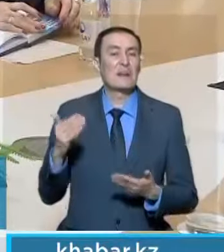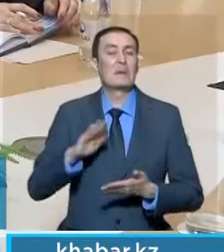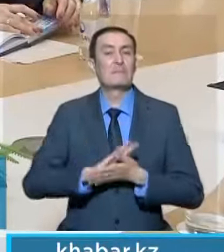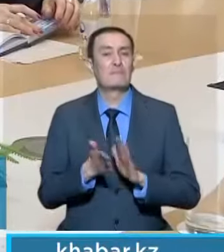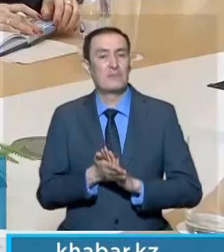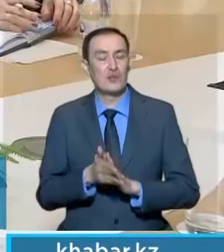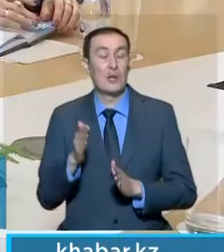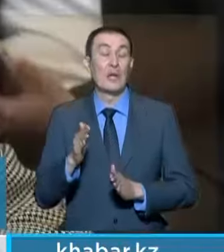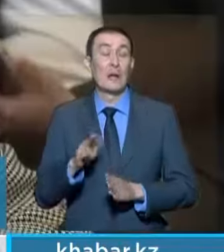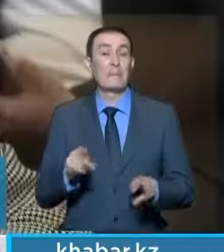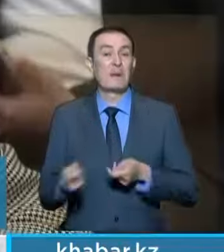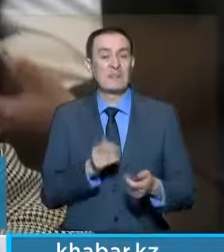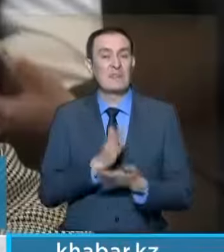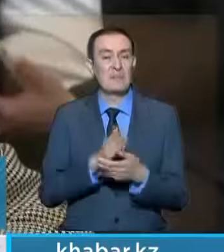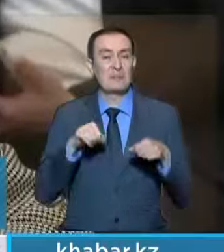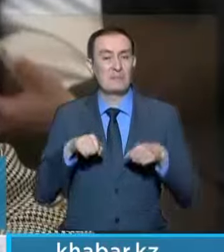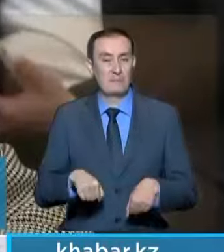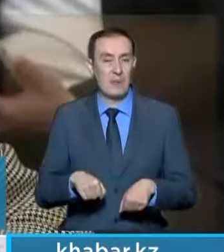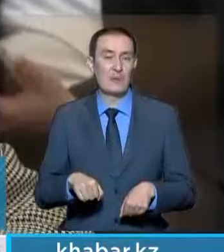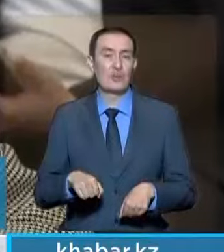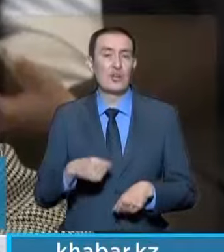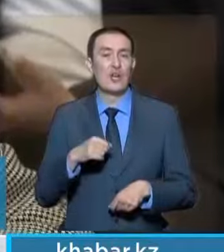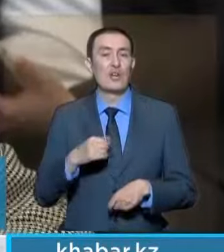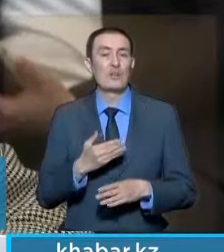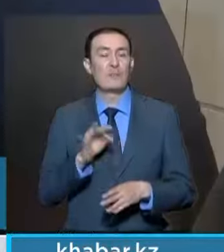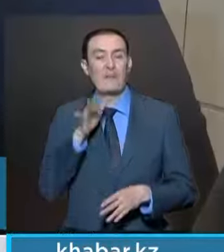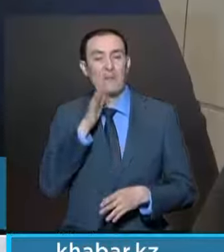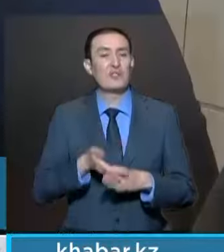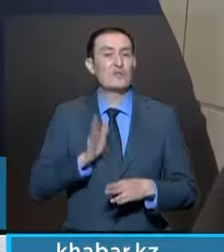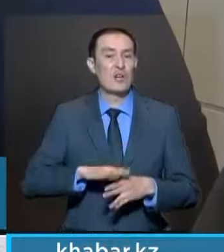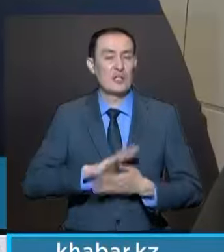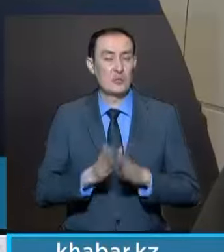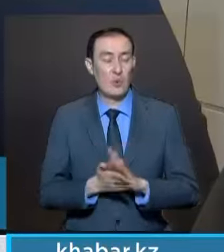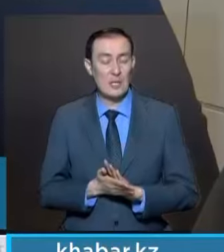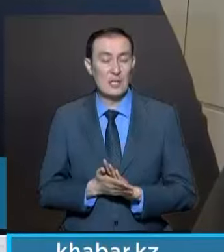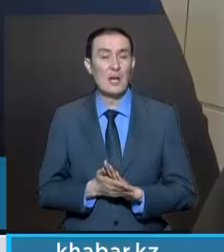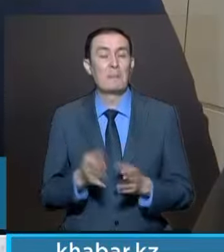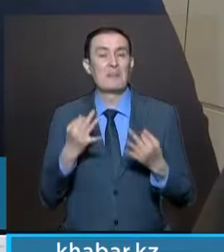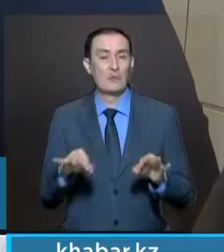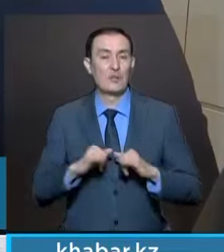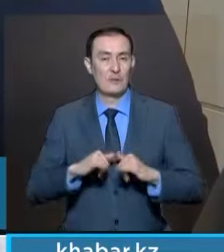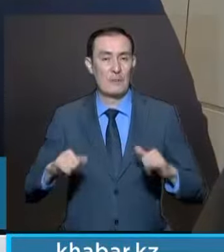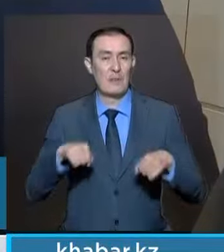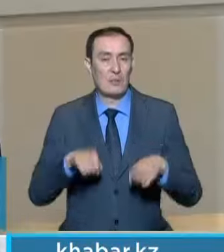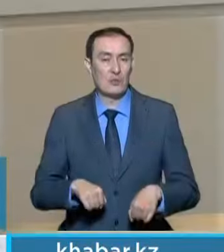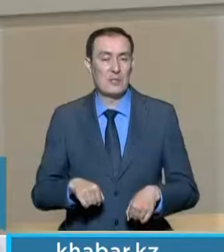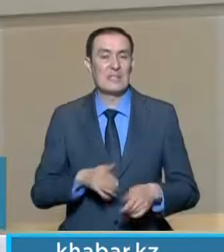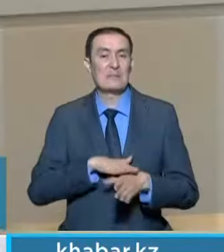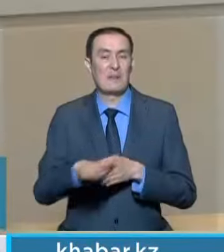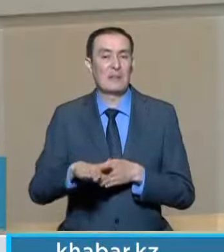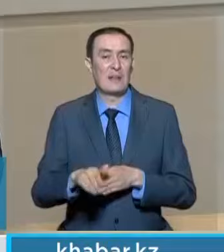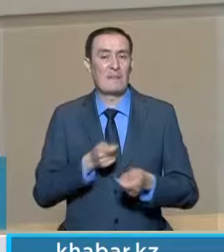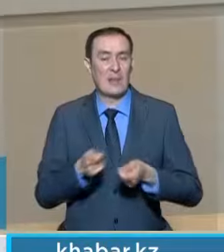обстоятельств. Правительство имеет законодательные полномочия при чрезвычайных ситуациях, что позволит расширить полномочия исправительной